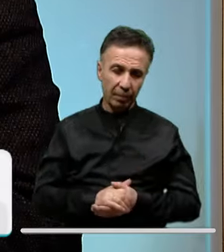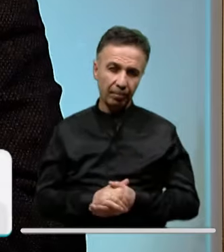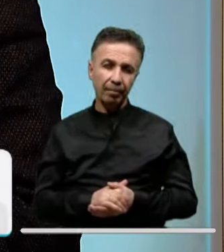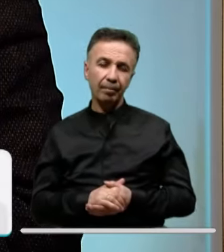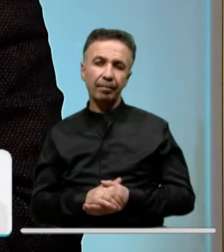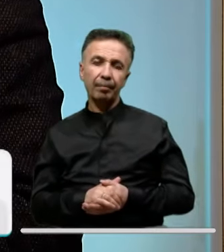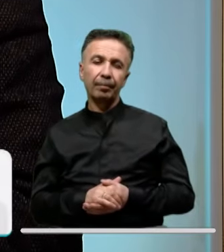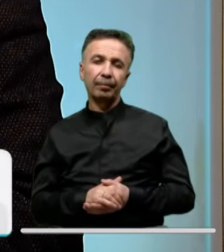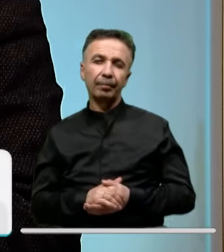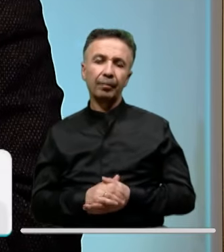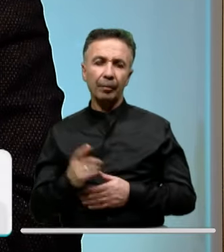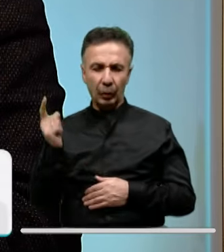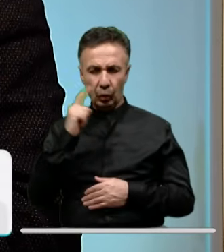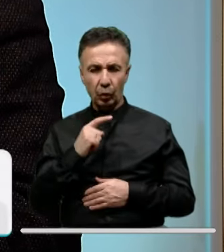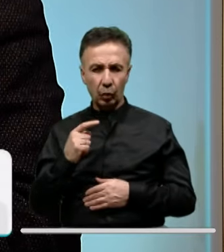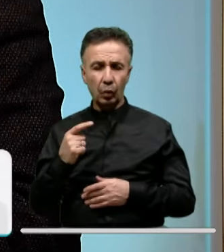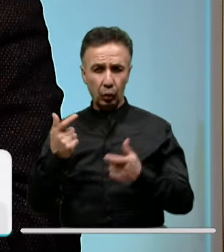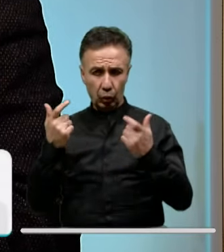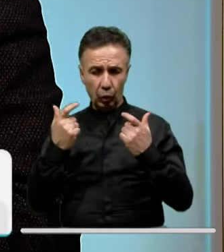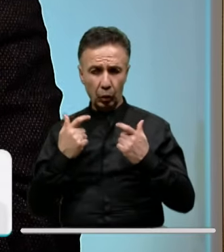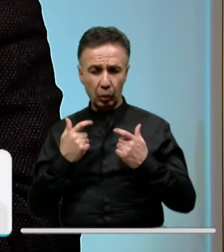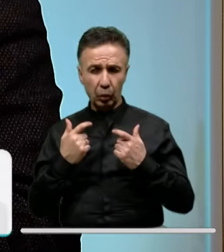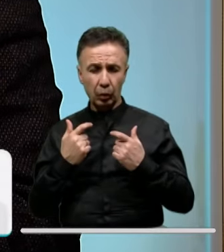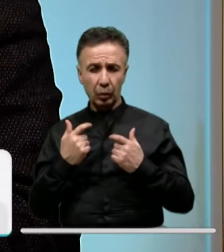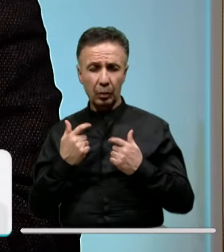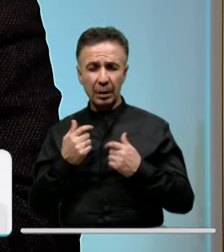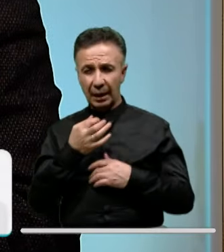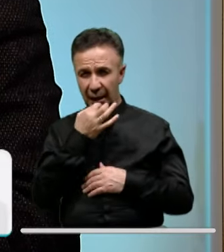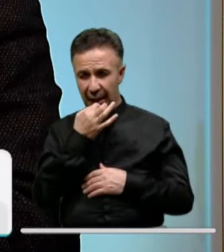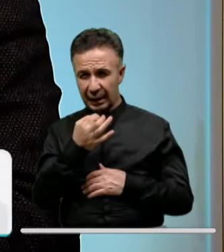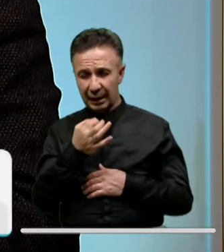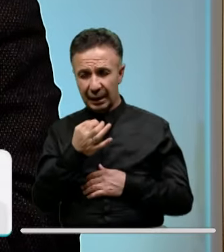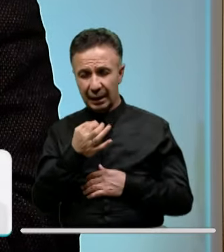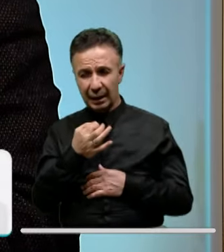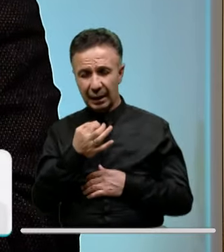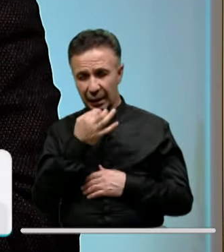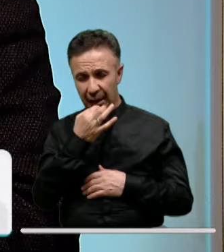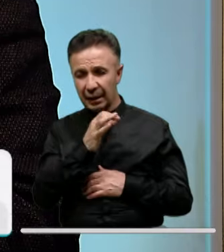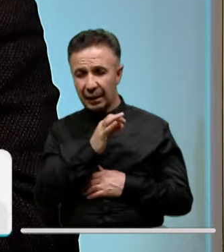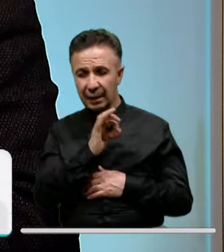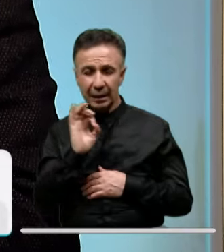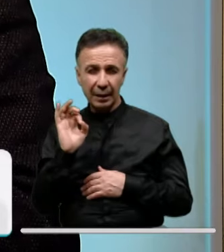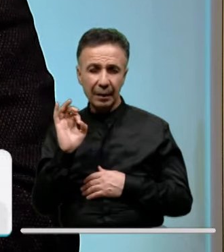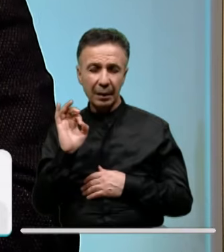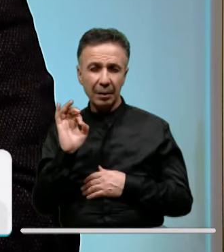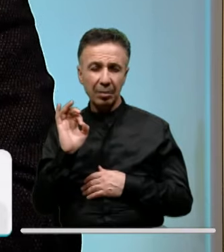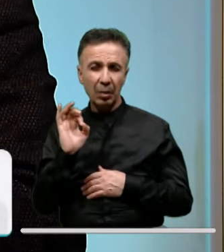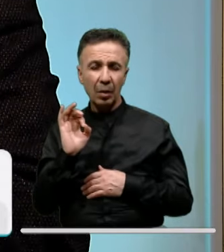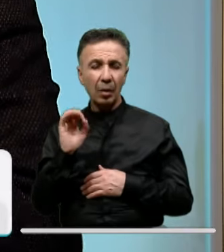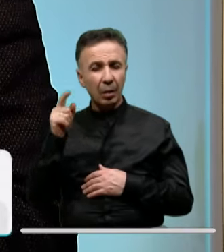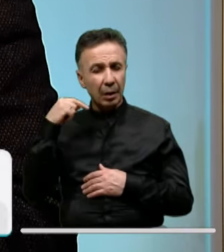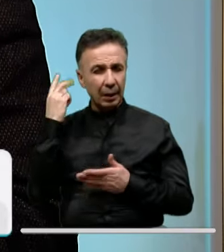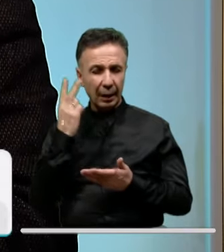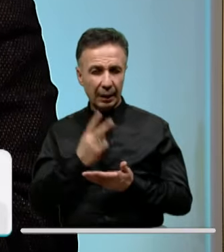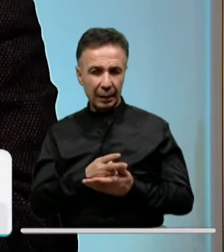Yani çünkü yükümlüsü vermeden, müsaade etmeden, rızası göstermeden ne yapılamaz? Çünkü onun niyetine